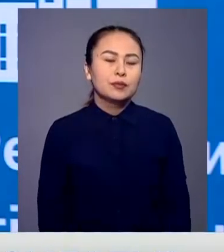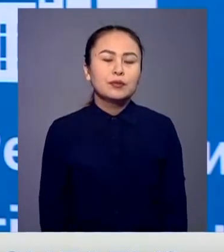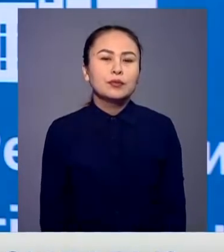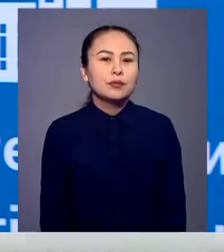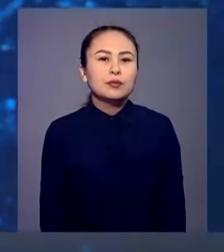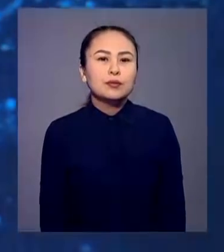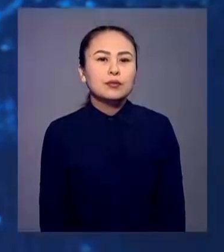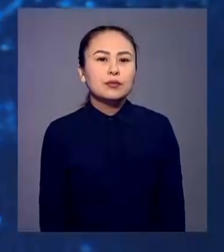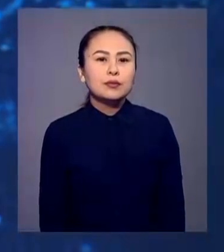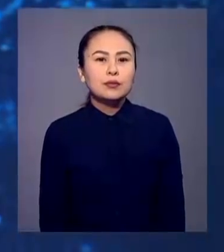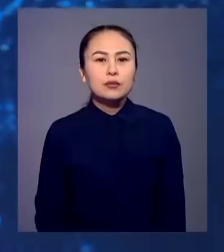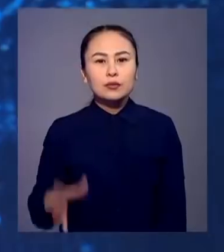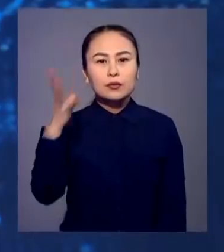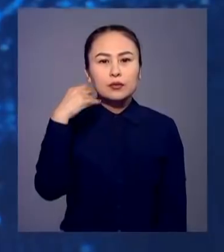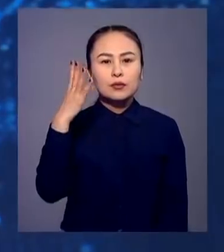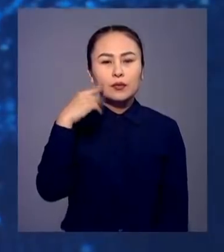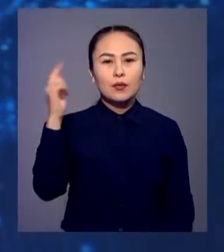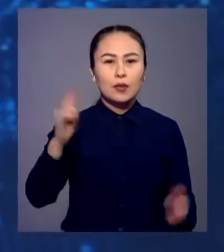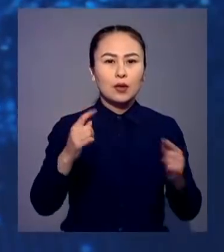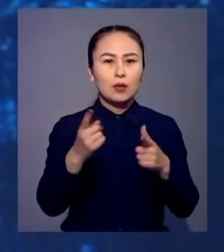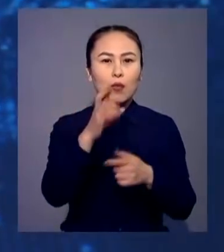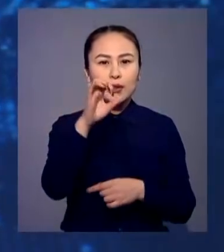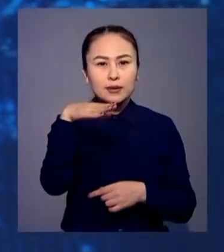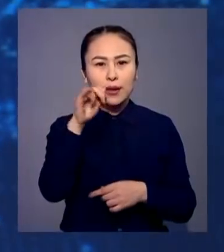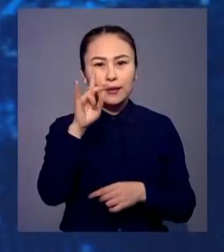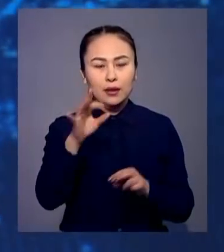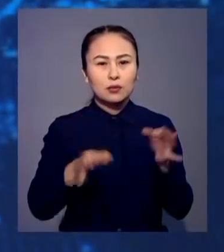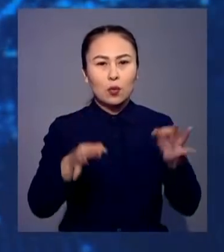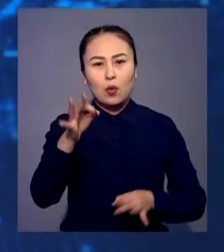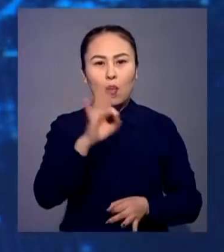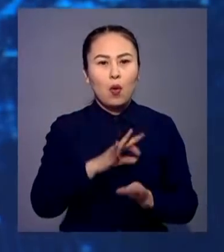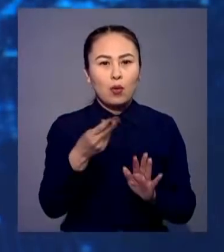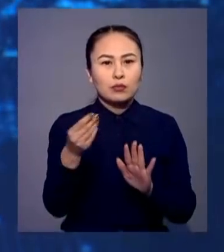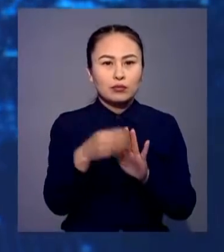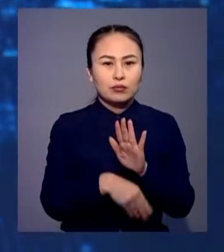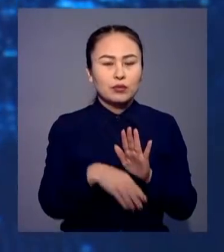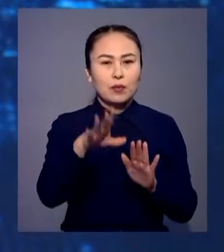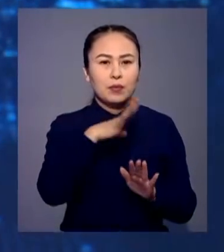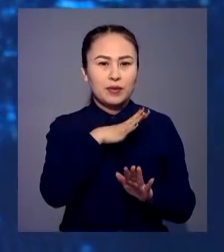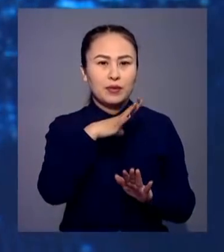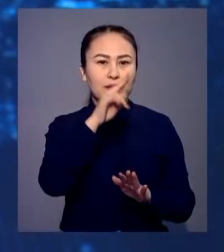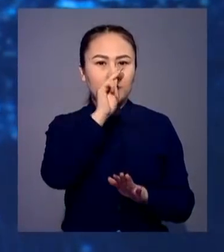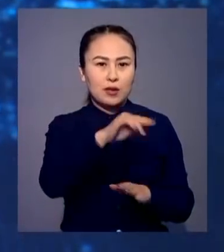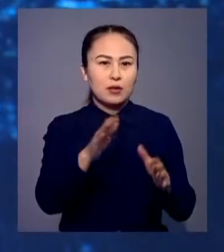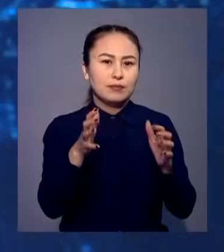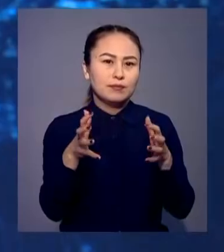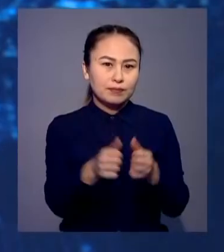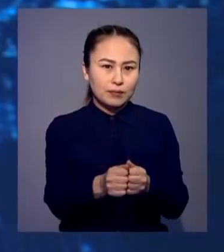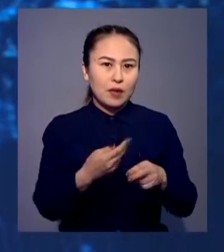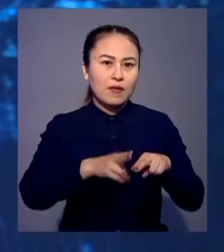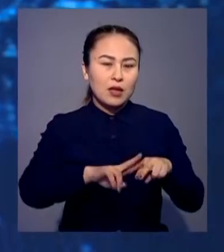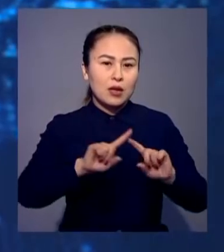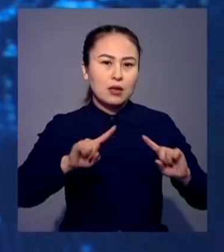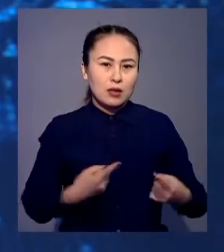Алматыдағы Бостандық ауданының сот төрағасы пара алды деген күдікпен ұсталды. Бұл ақпаратты қалалық сыбайлас жемқорлыққа қарсы күрес департаментінің